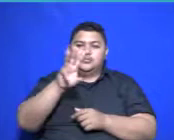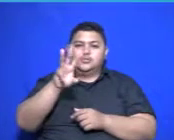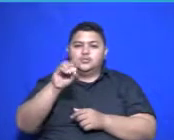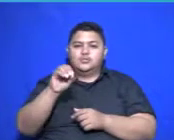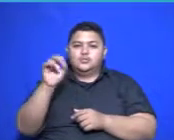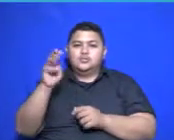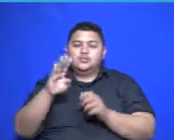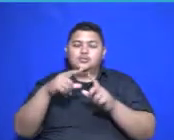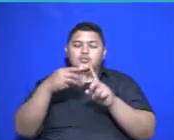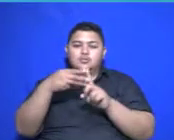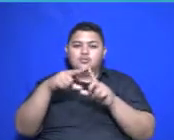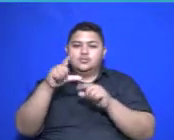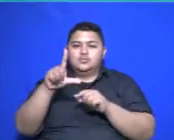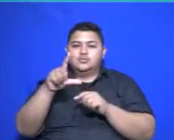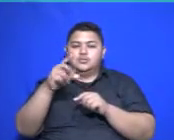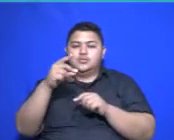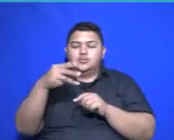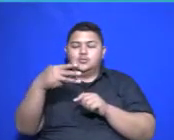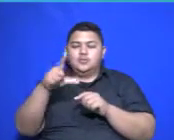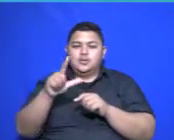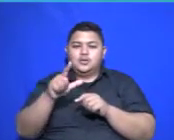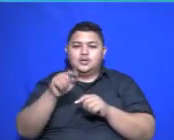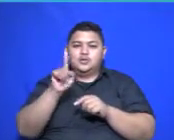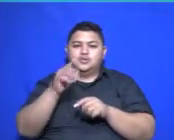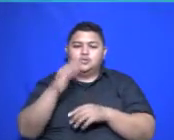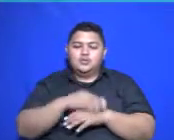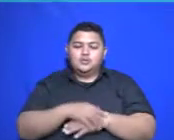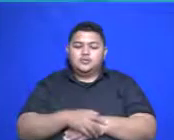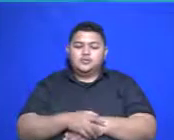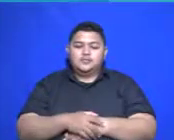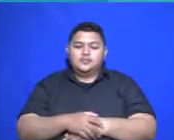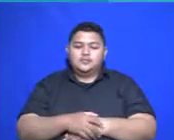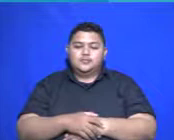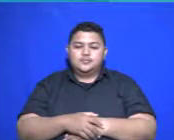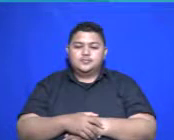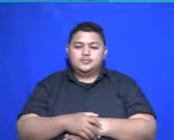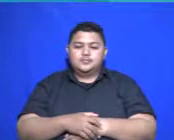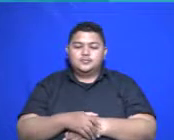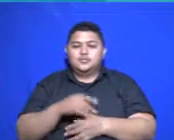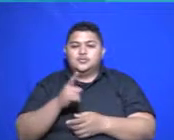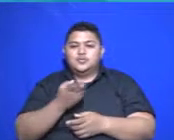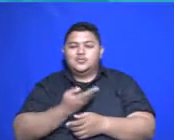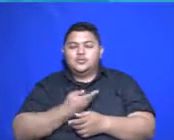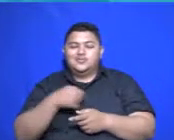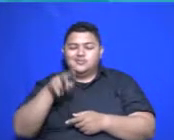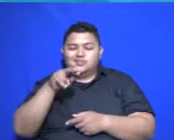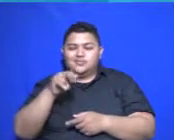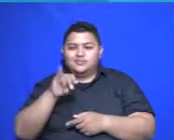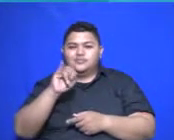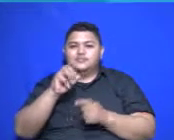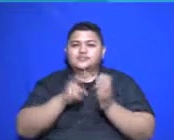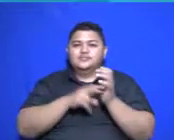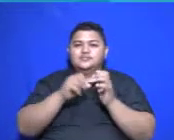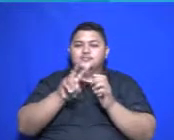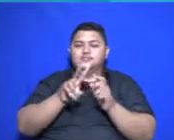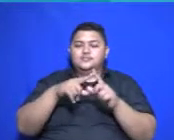120.000 barel per hari. Jadi ini yang menjadi sangat penting kalau kita ingin melihat tentang inovasi-inovasi